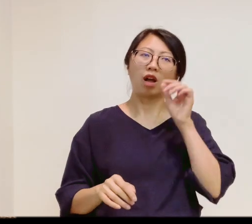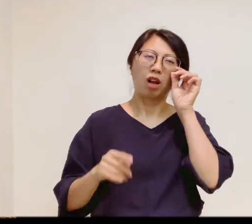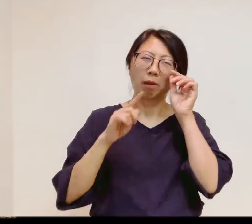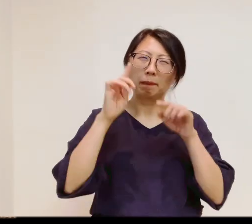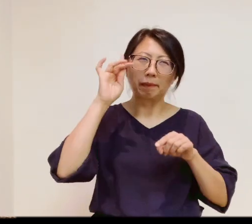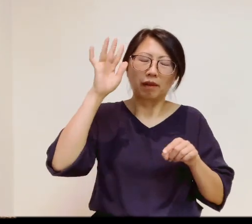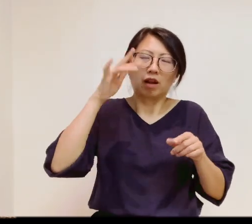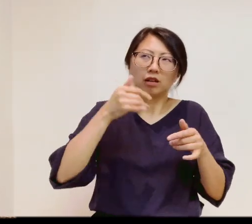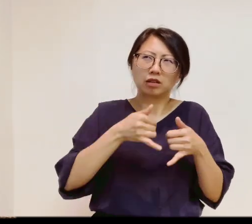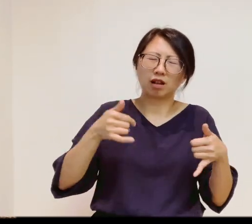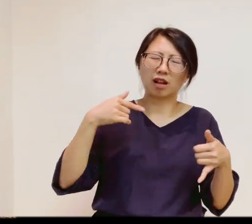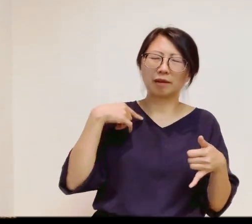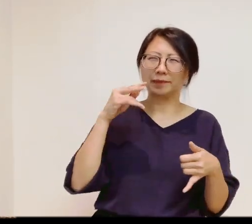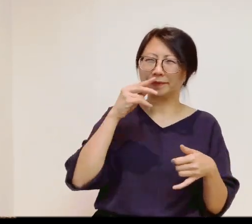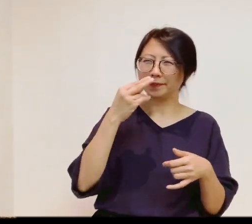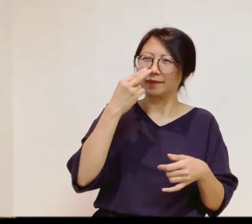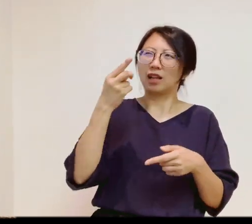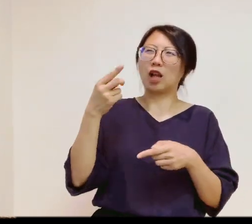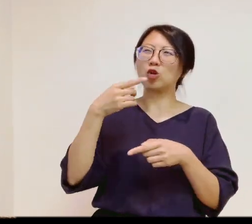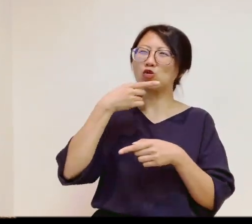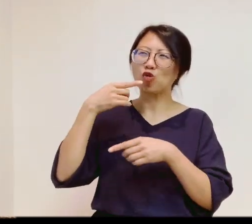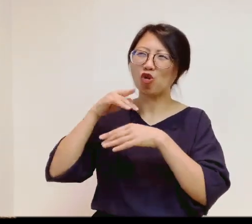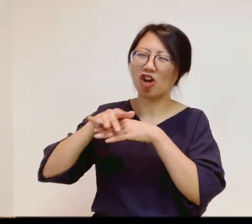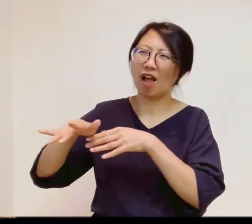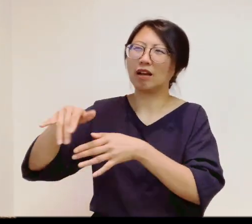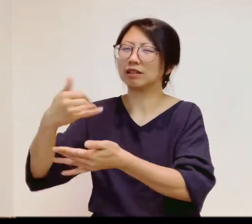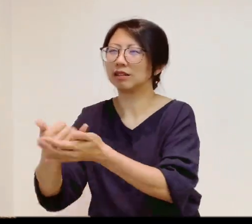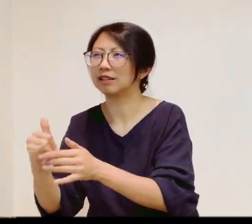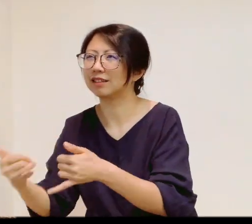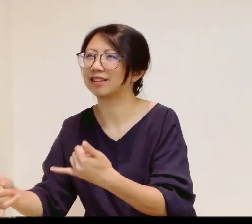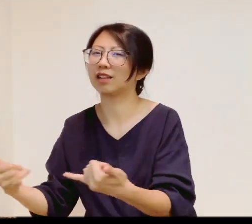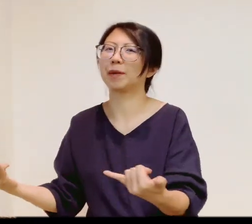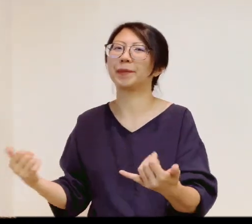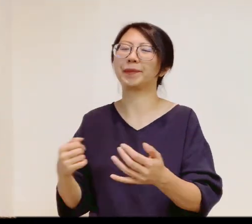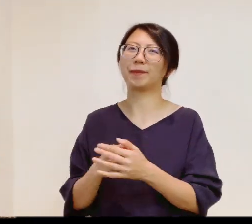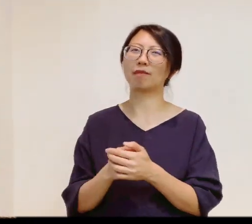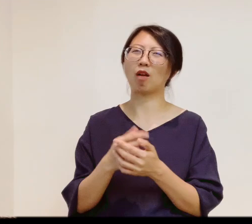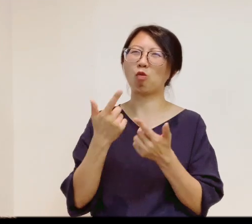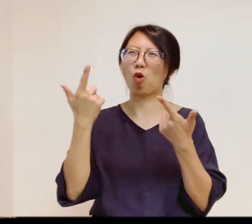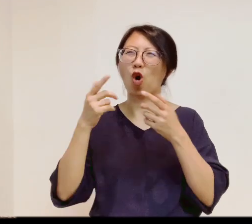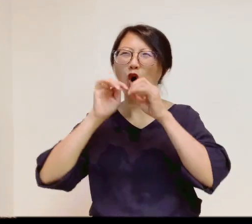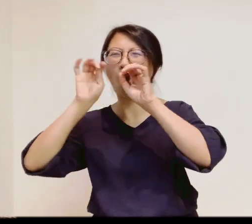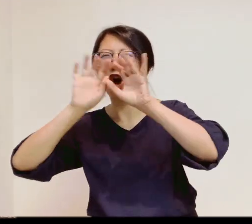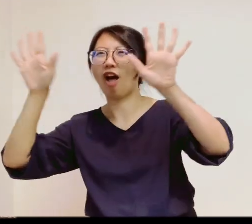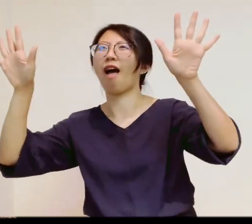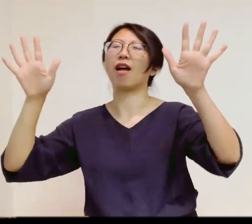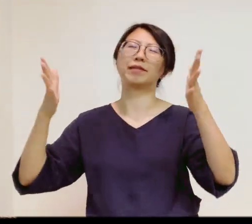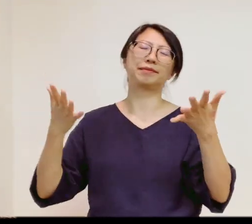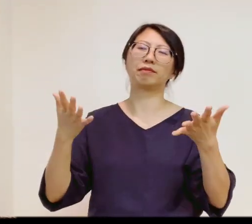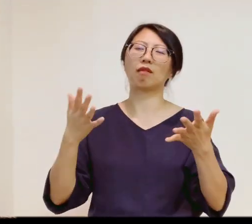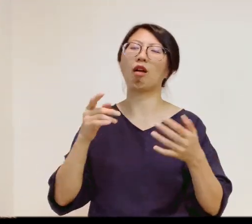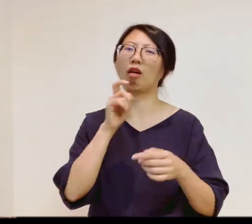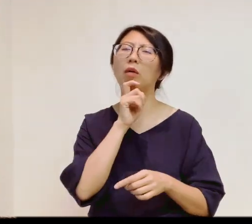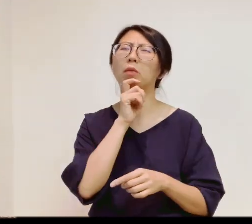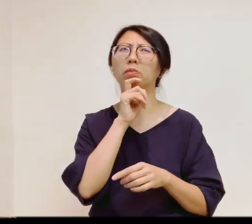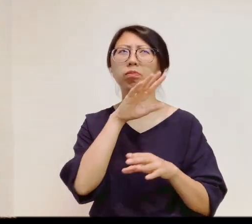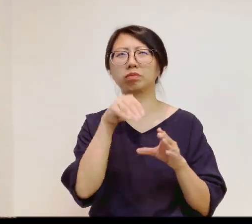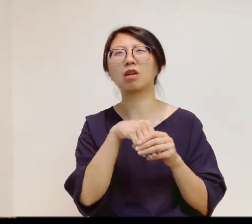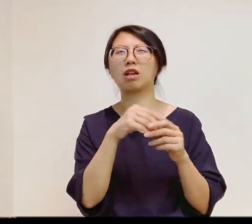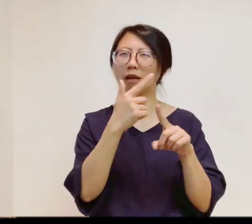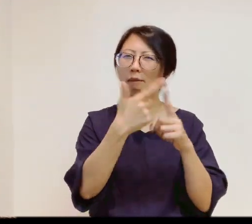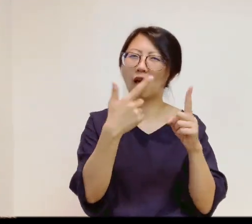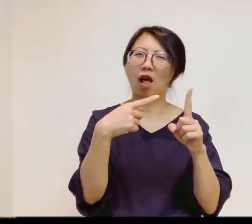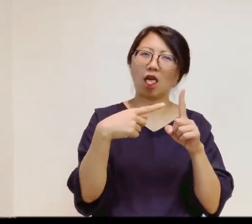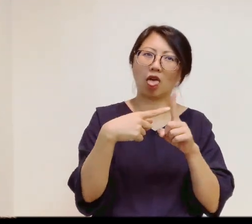疯狂的即是呼叫啊。咁去百几人里面呢，148人呢，结果有18人呢其实就捱不过这个阶